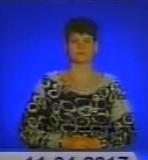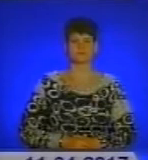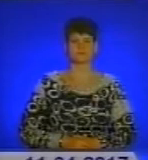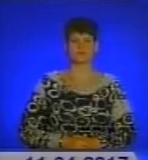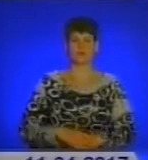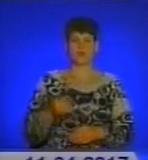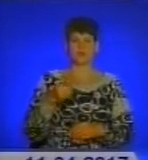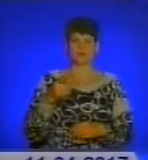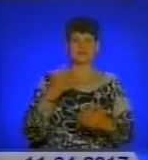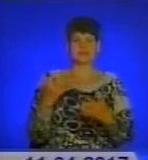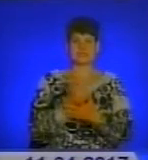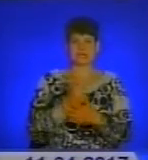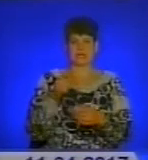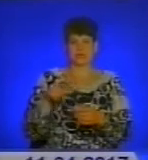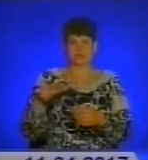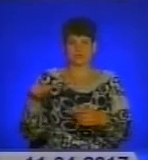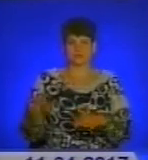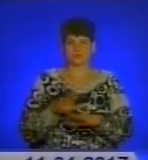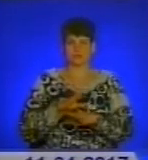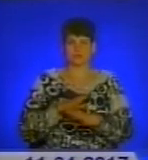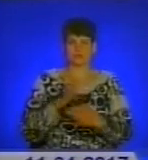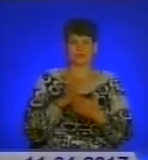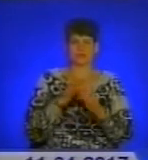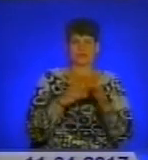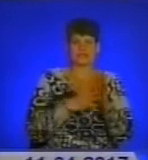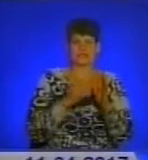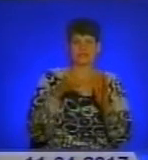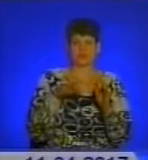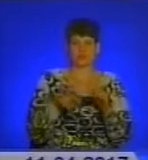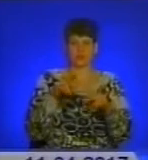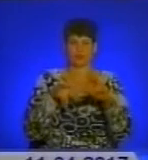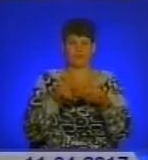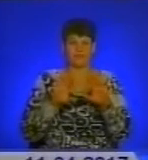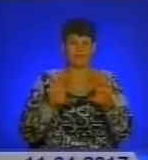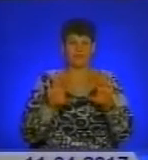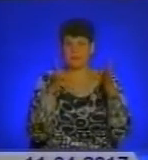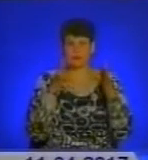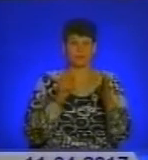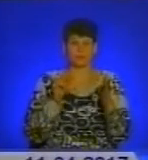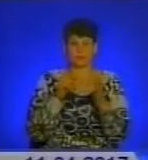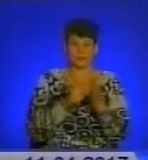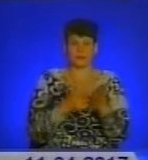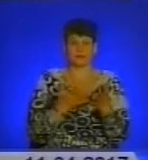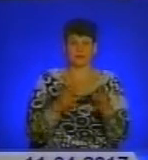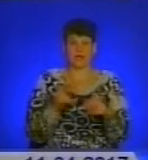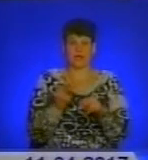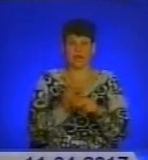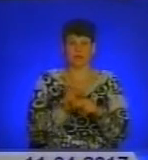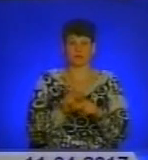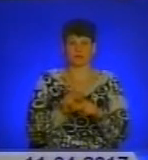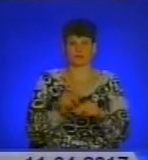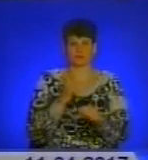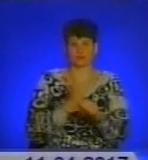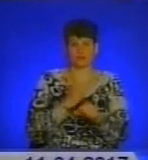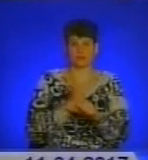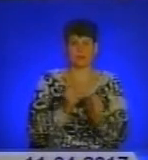У Тернополі знайшли людські рештки, що датуються 19 століттям. Будівельники випадково викопали скелети під час ремонтних робіт біля пам'ятника